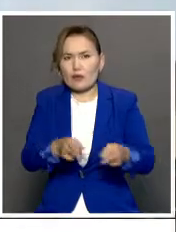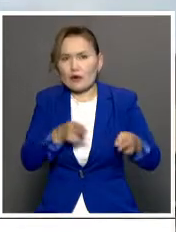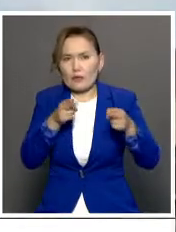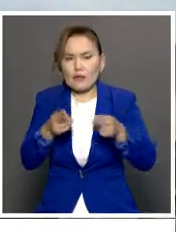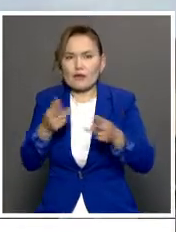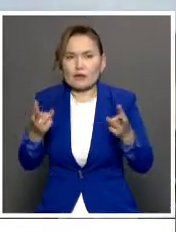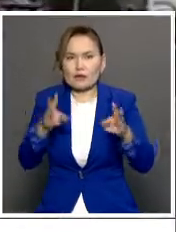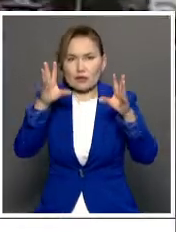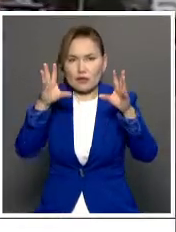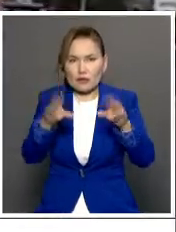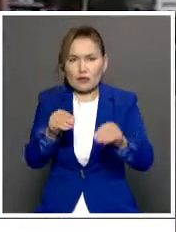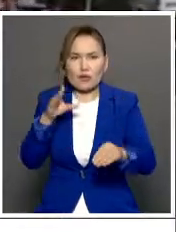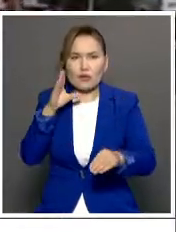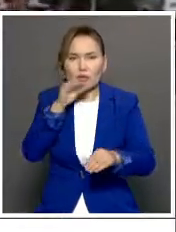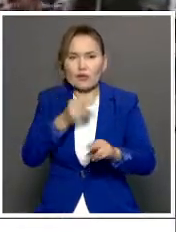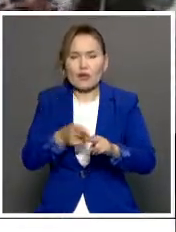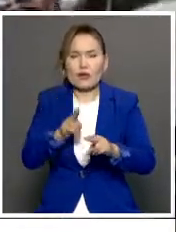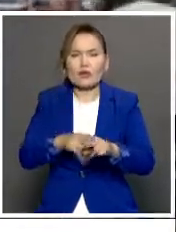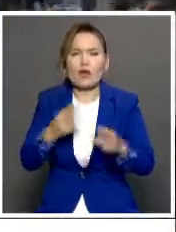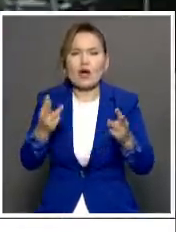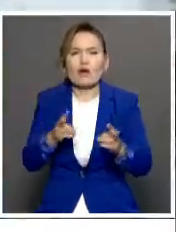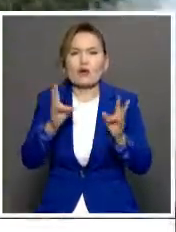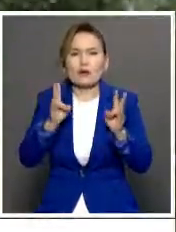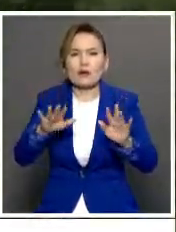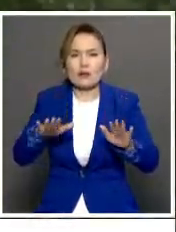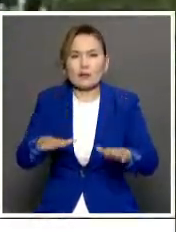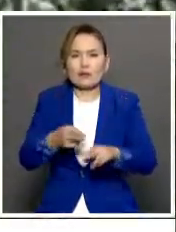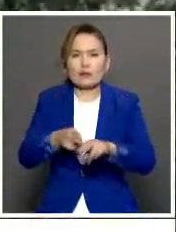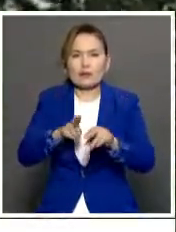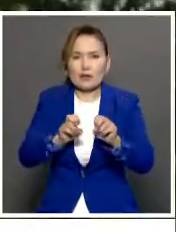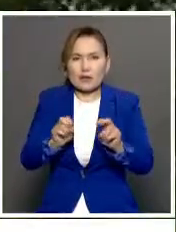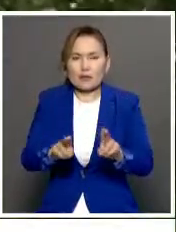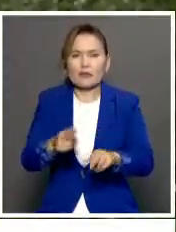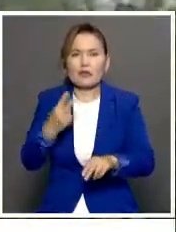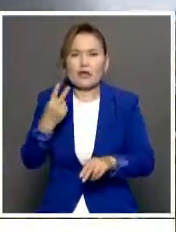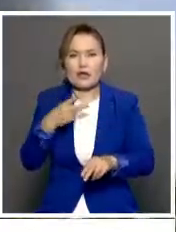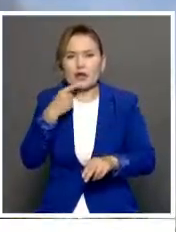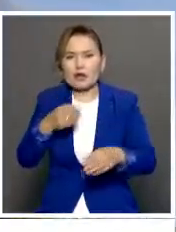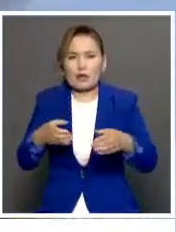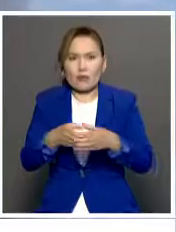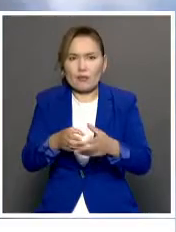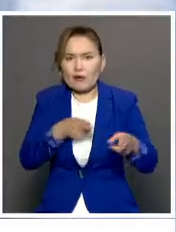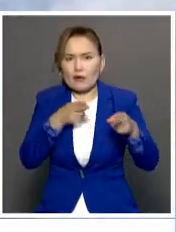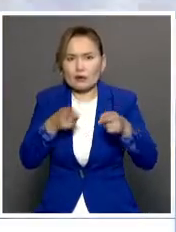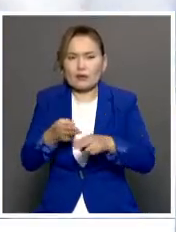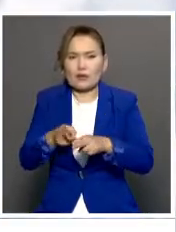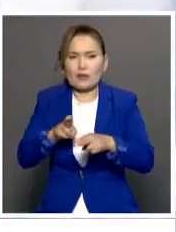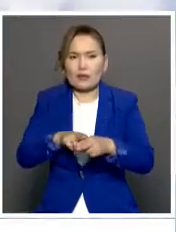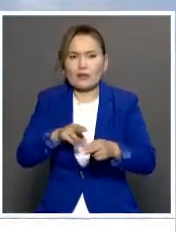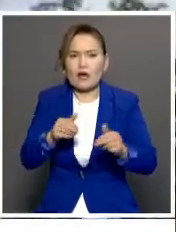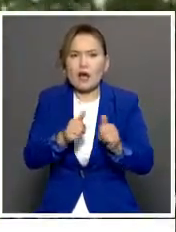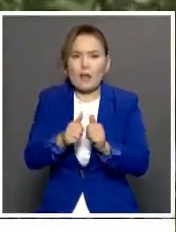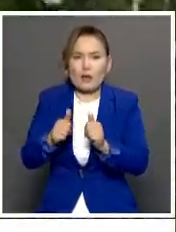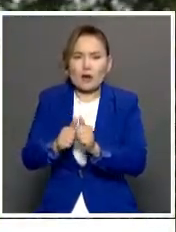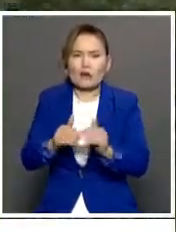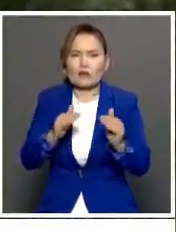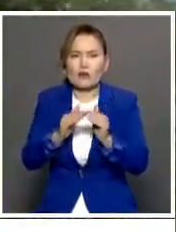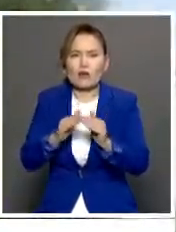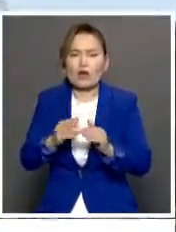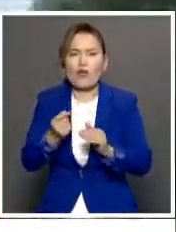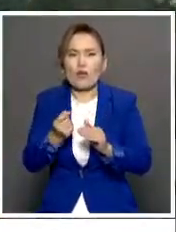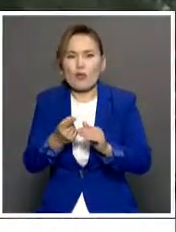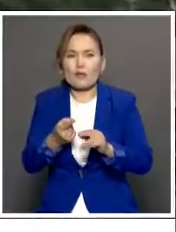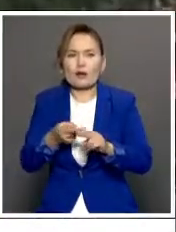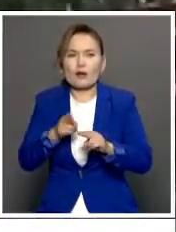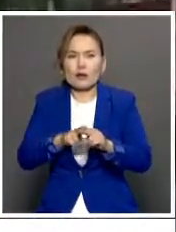төтеншеліктер апаттың алдын алды. Өрт болған жерде арнайы штаб және 2 жауынгерлік учаске құрылды. Жапсарлас орналасқан қоймаларға 11